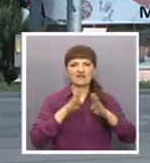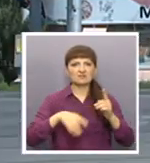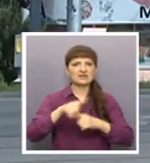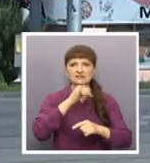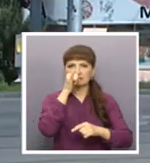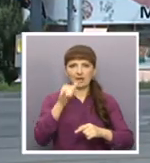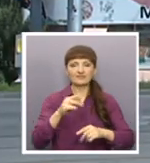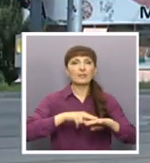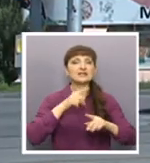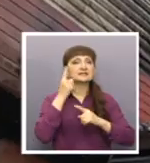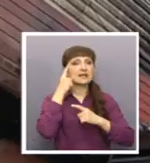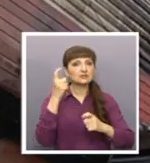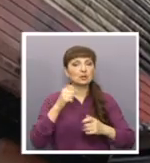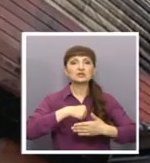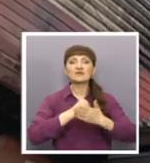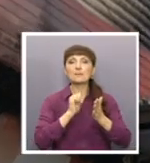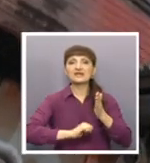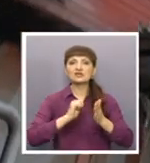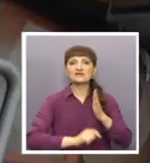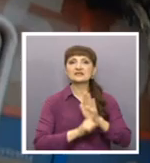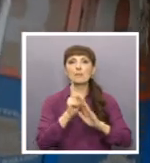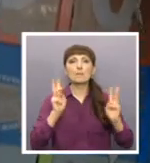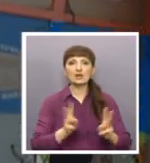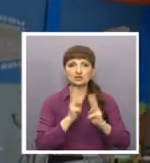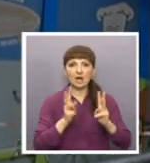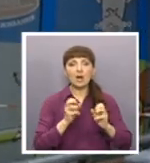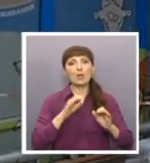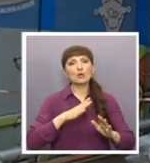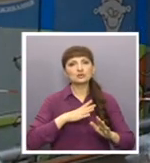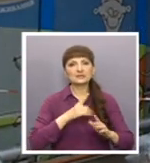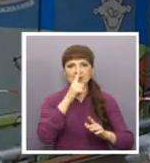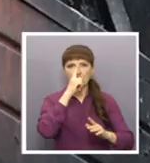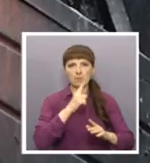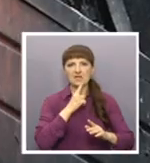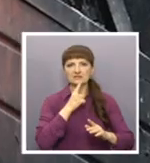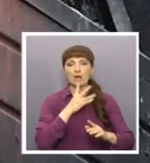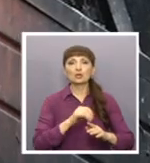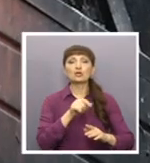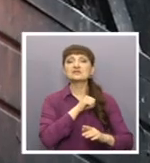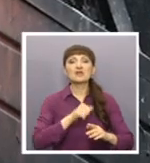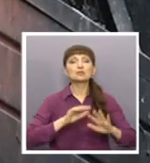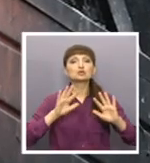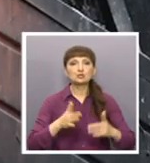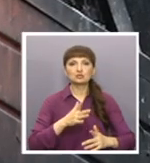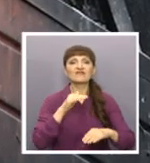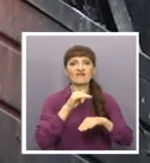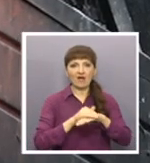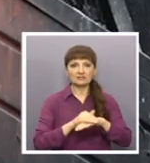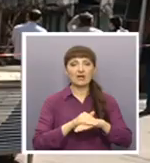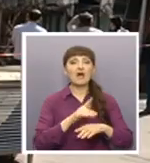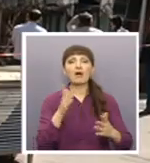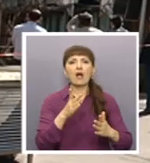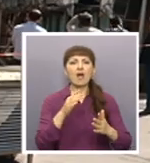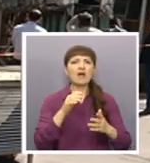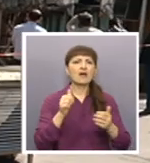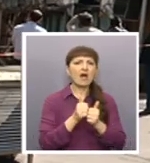полиции сообщили, что на установление причины возникновения пожара уйдет как минимум месяц. Но сам чрезвычайный случай говорит о том, что какая бы ни